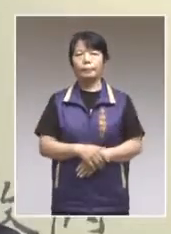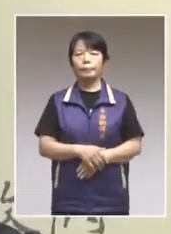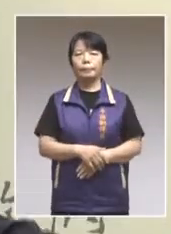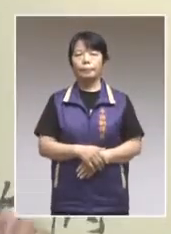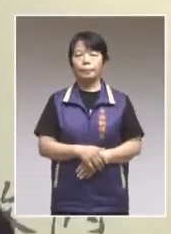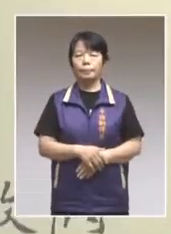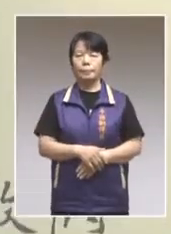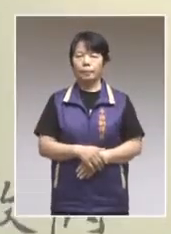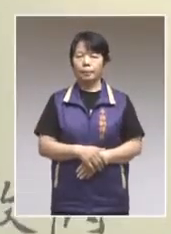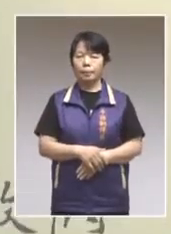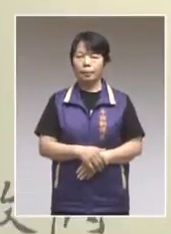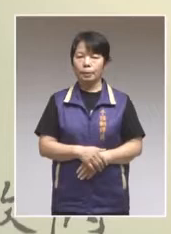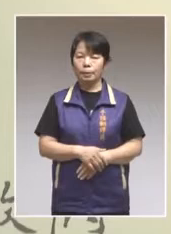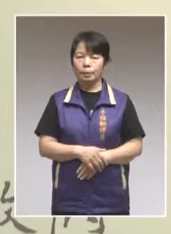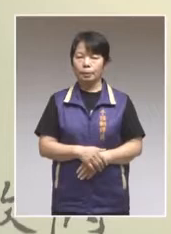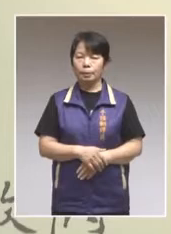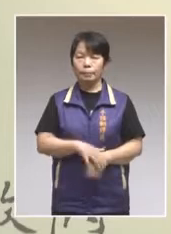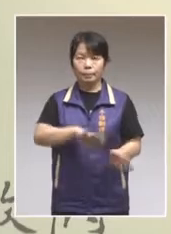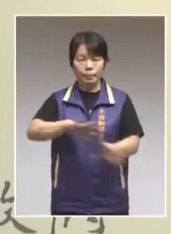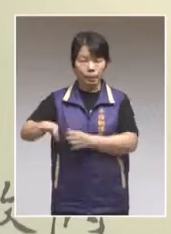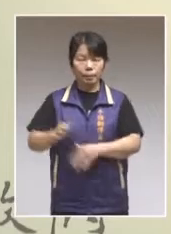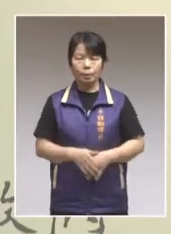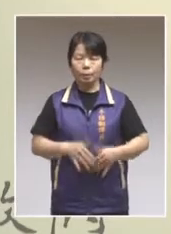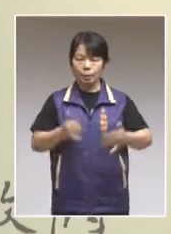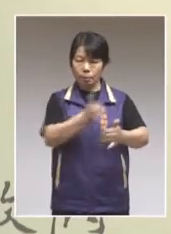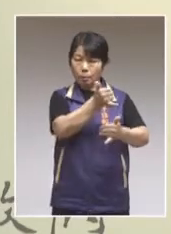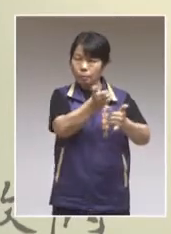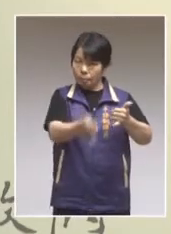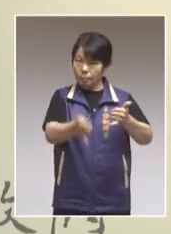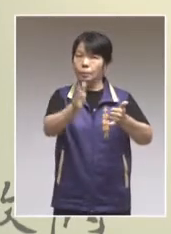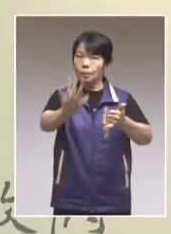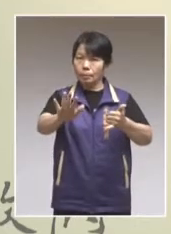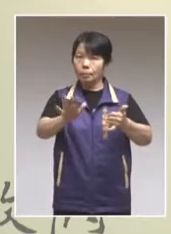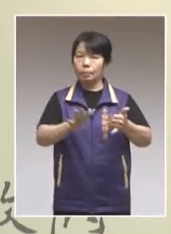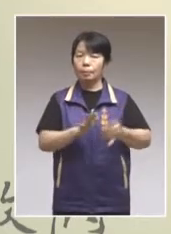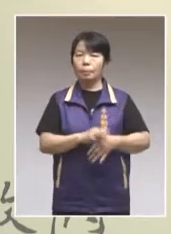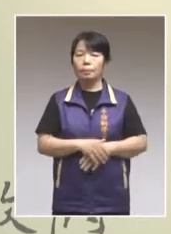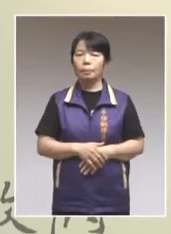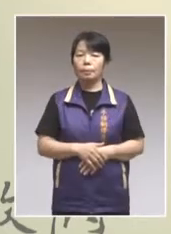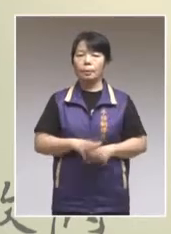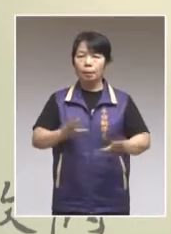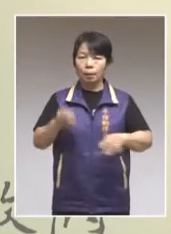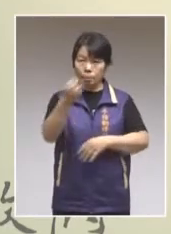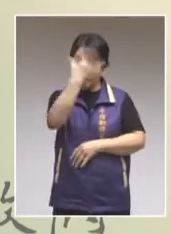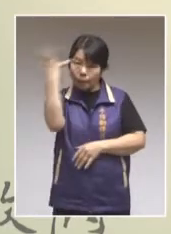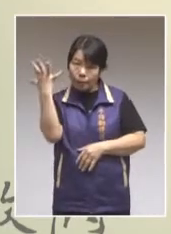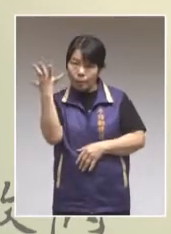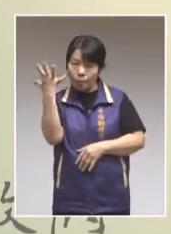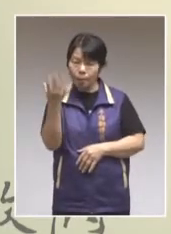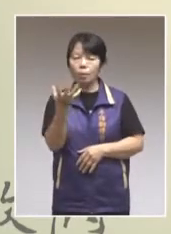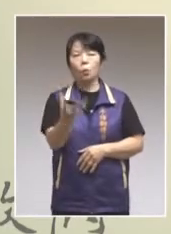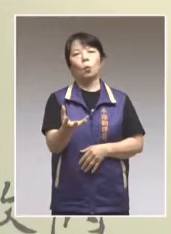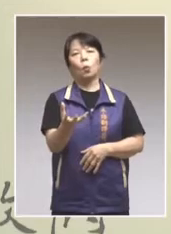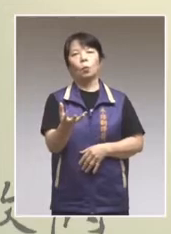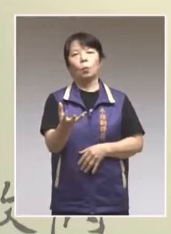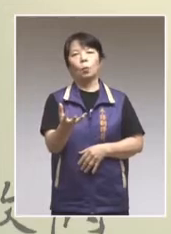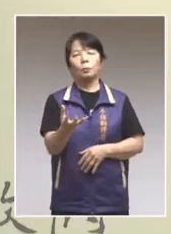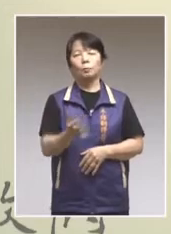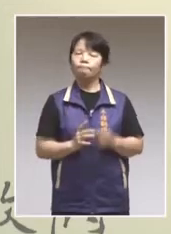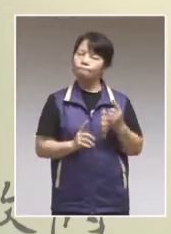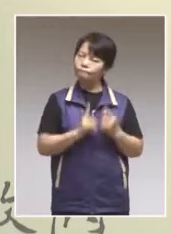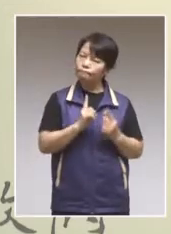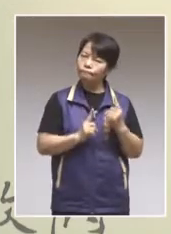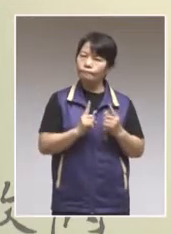那另外刚才讲到因为在南北移动的一个状况，那可能在年轻化的这个族群比